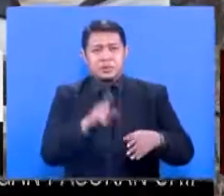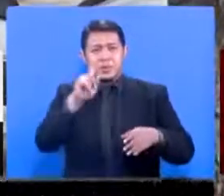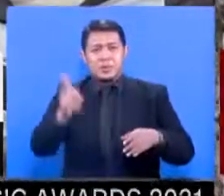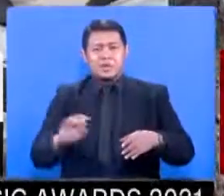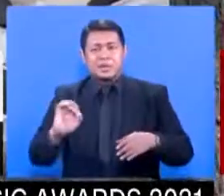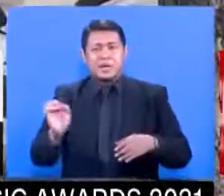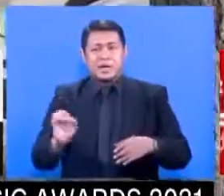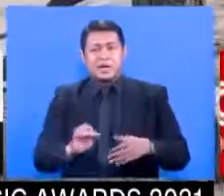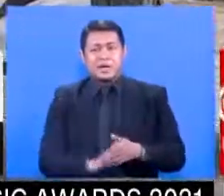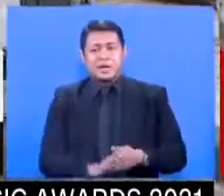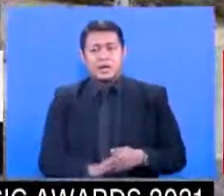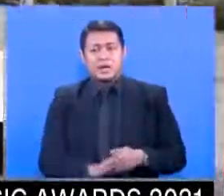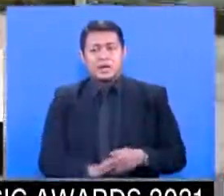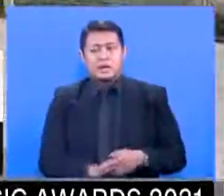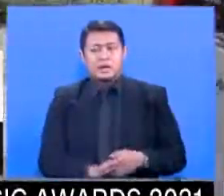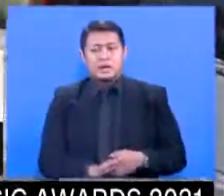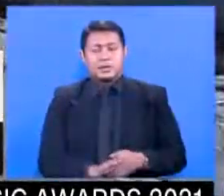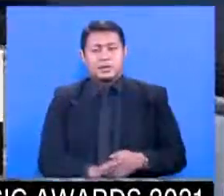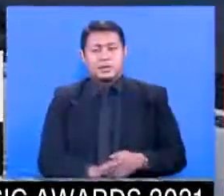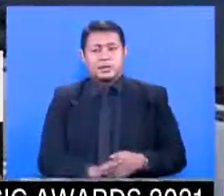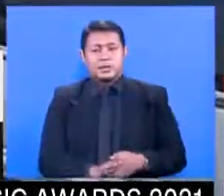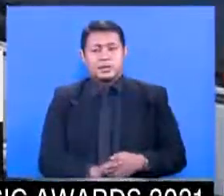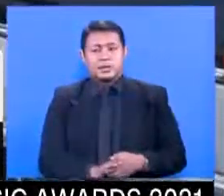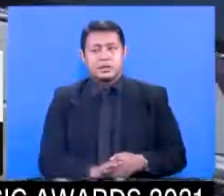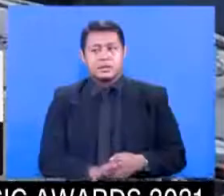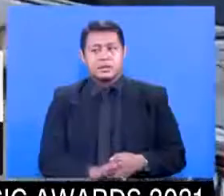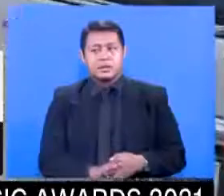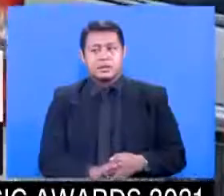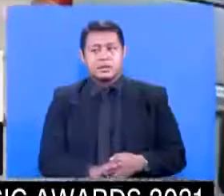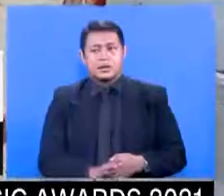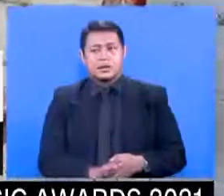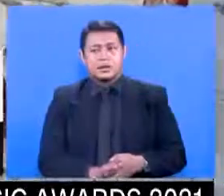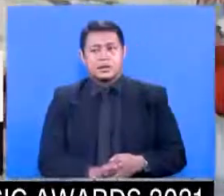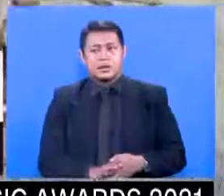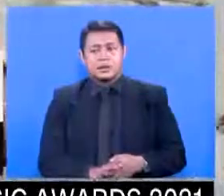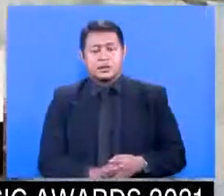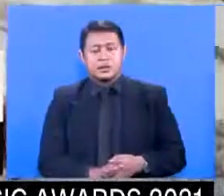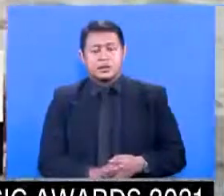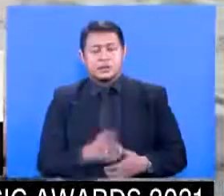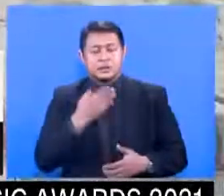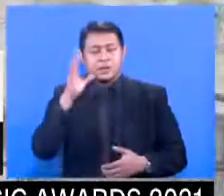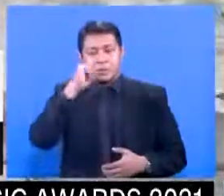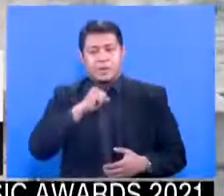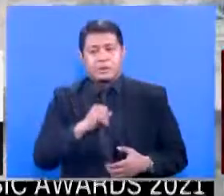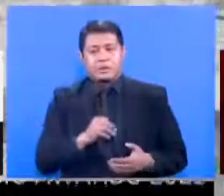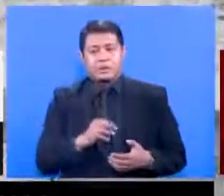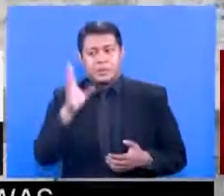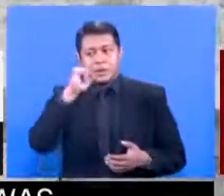coba. Masa nggak ada kebijakan seperti itu? Macam apa ini pemerintah? Saya paham masalah ini, saya